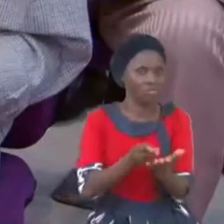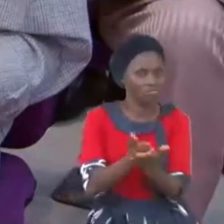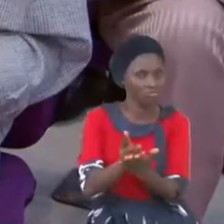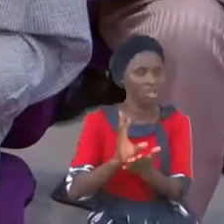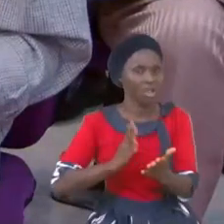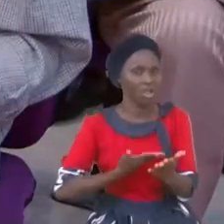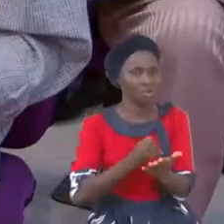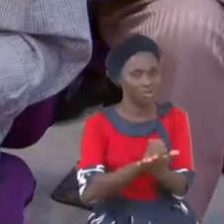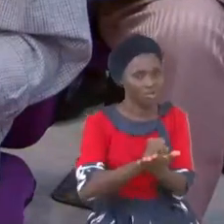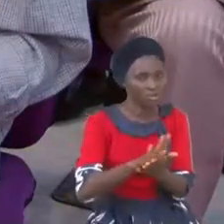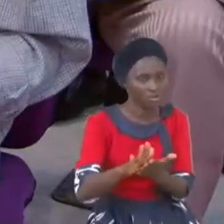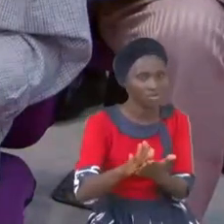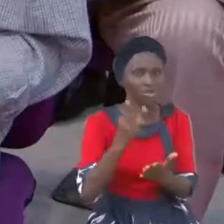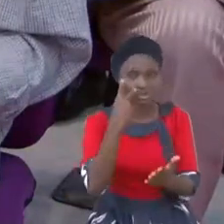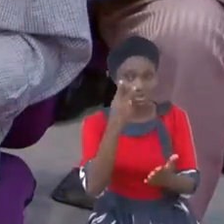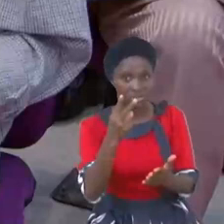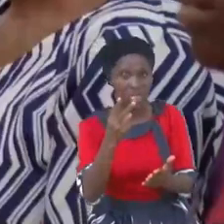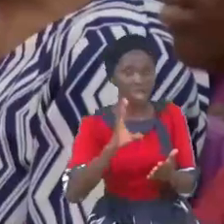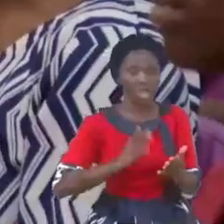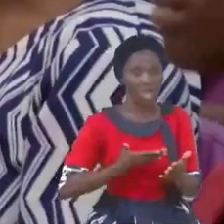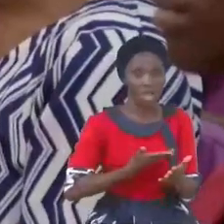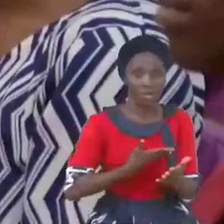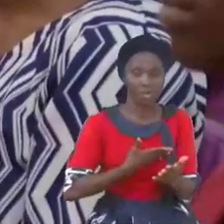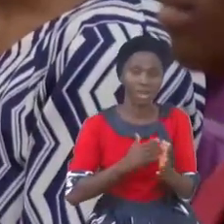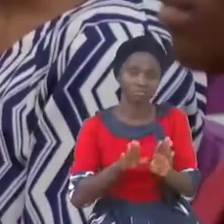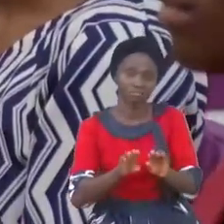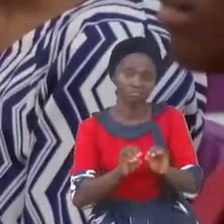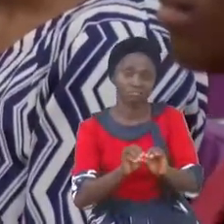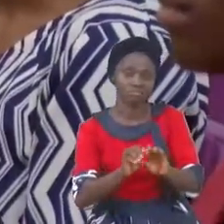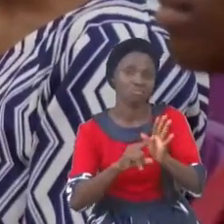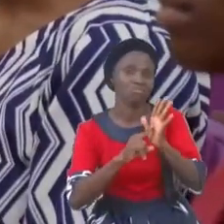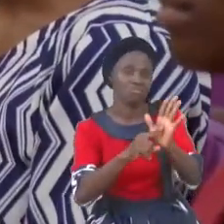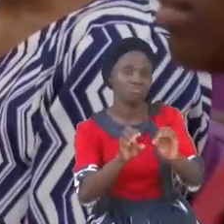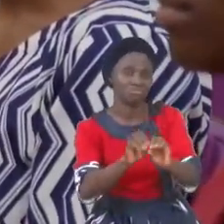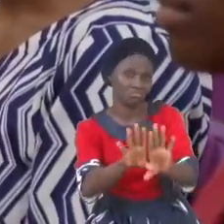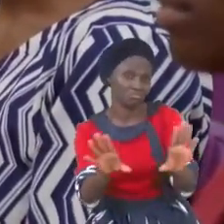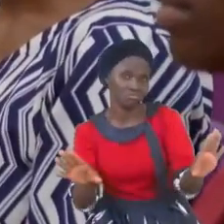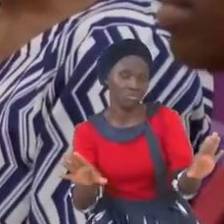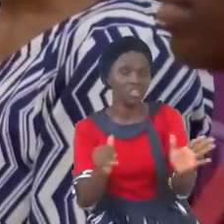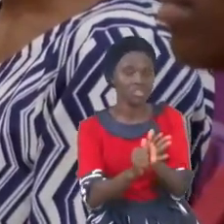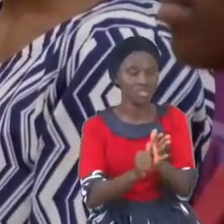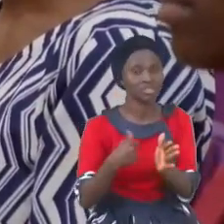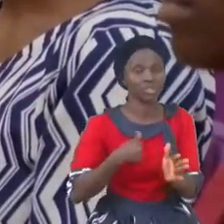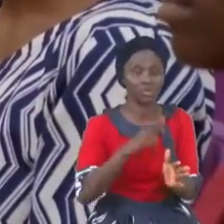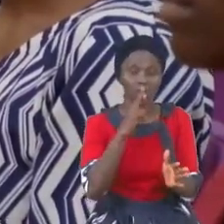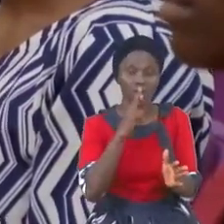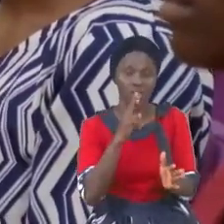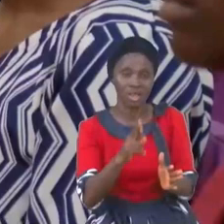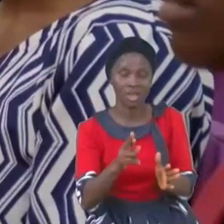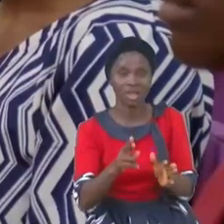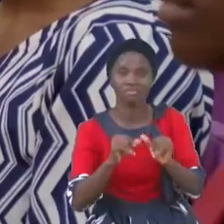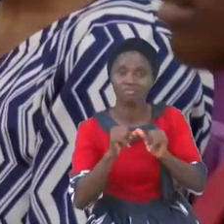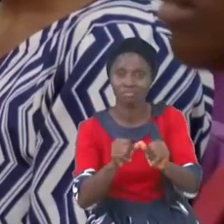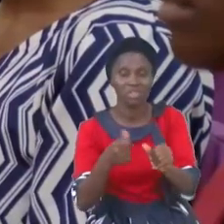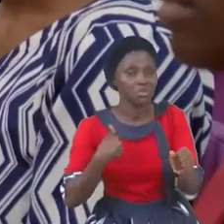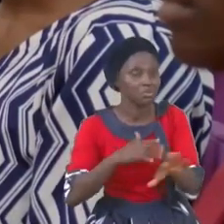vu notre transparence. Vous avez vu que nous sommes des gens coriaces contre